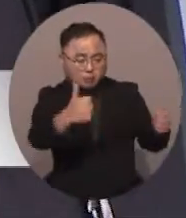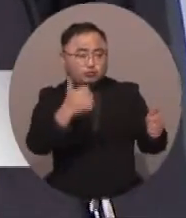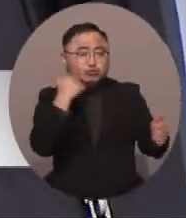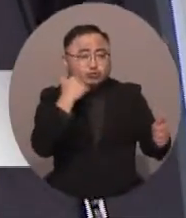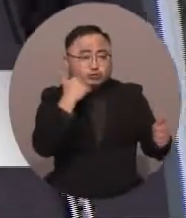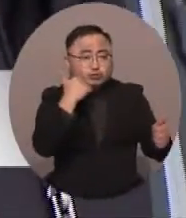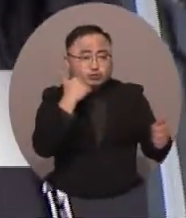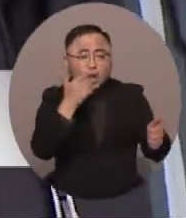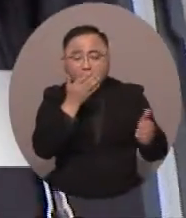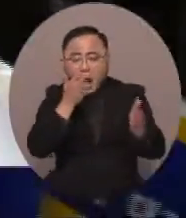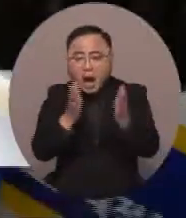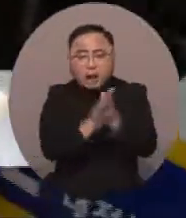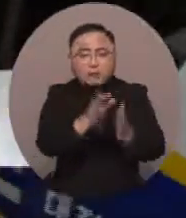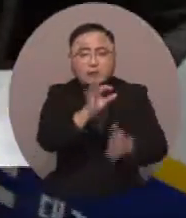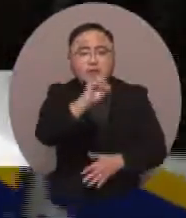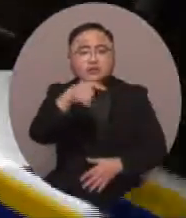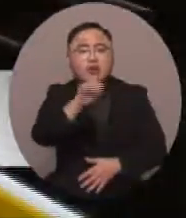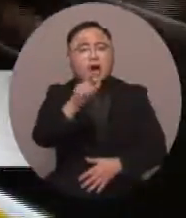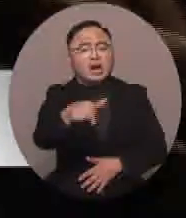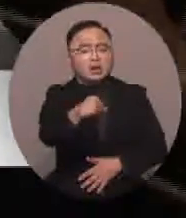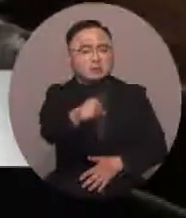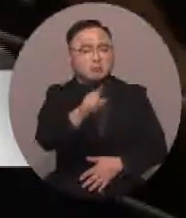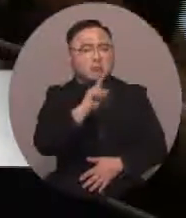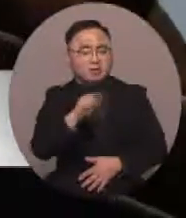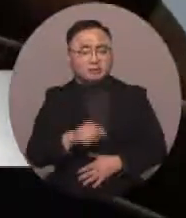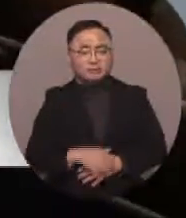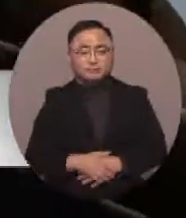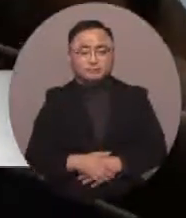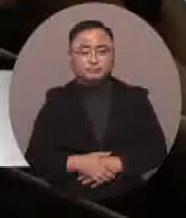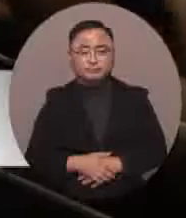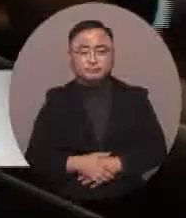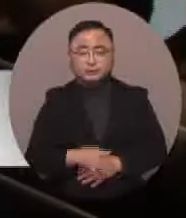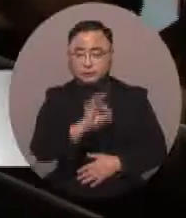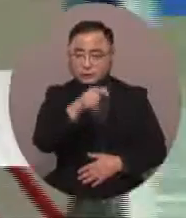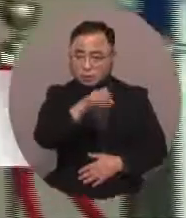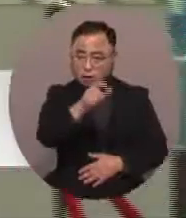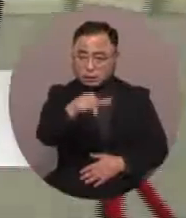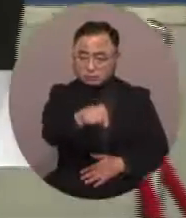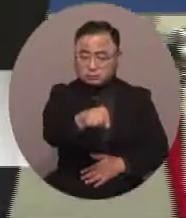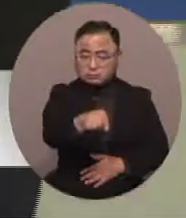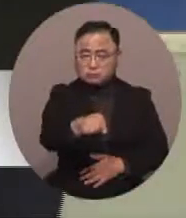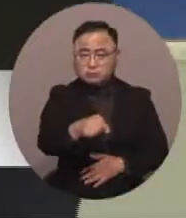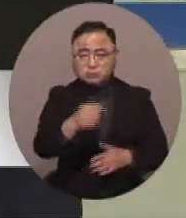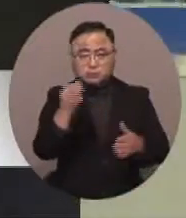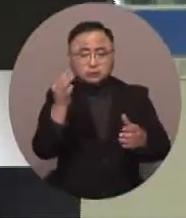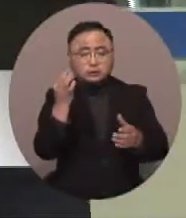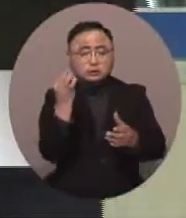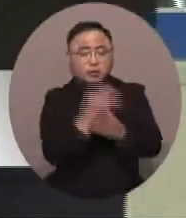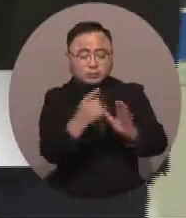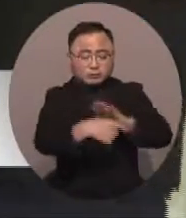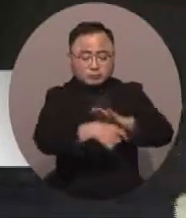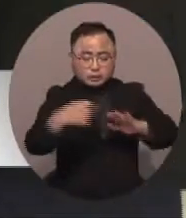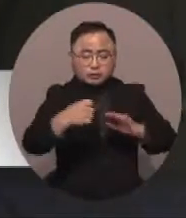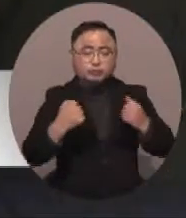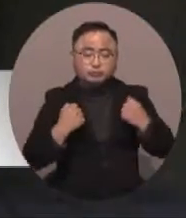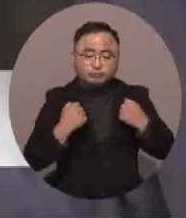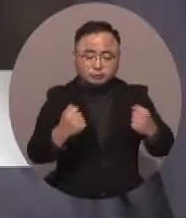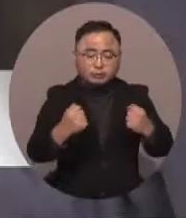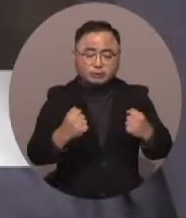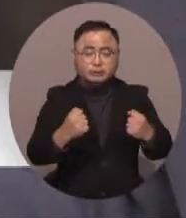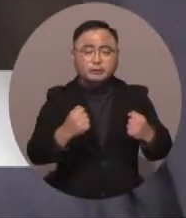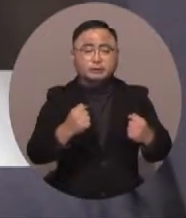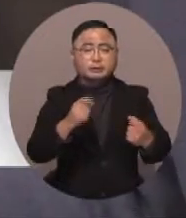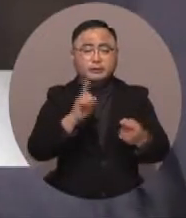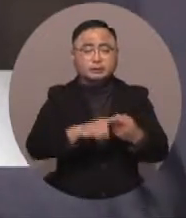권총발사는 공범인 이정학의 범행이라고 주장했습니다 이정학은 현금을 훔치고 자신이 차를 몰았다는